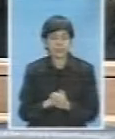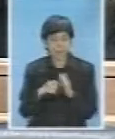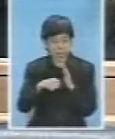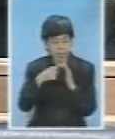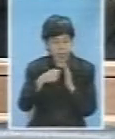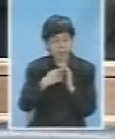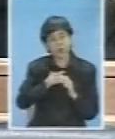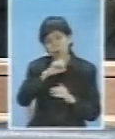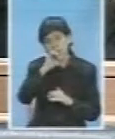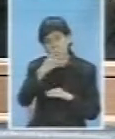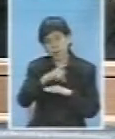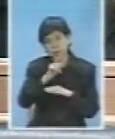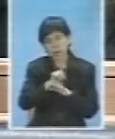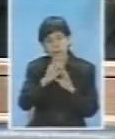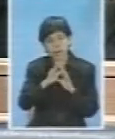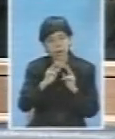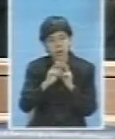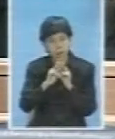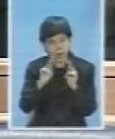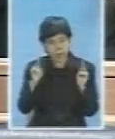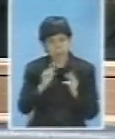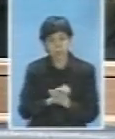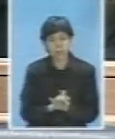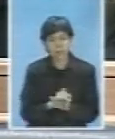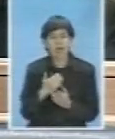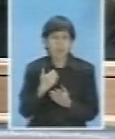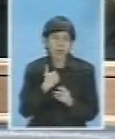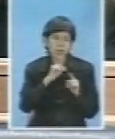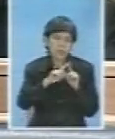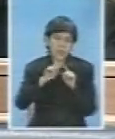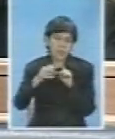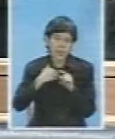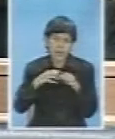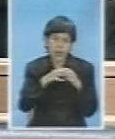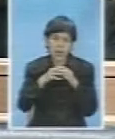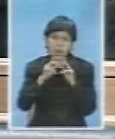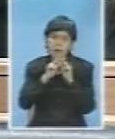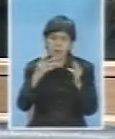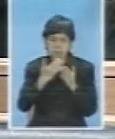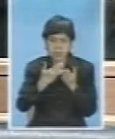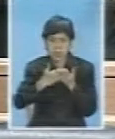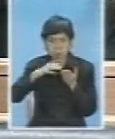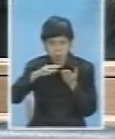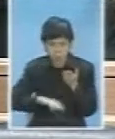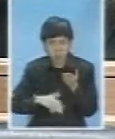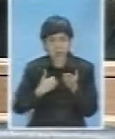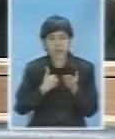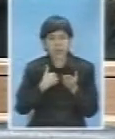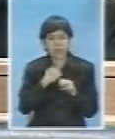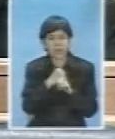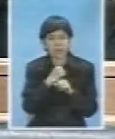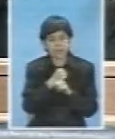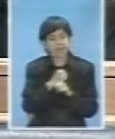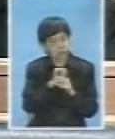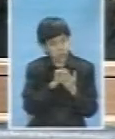มอยากจะกราบเรียนท่านประธานผ่านไปยังกรรมาธิการว่ามีหลายเรื่องที่คณะกรรมาธิการได้ปรับลดและก็เป็นเรื่องที่ถูกต้อง